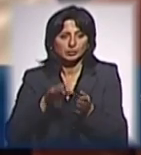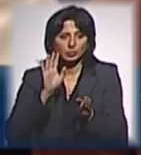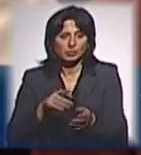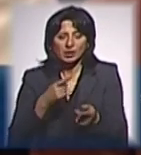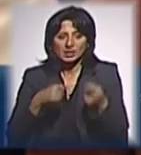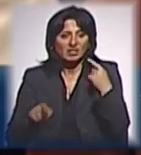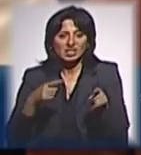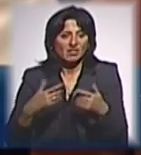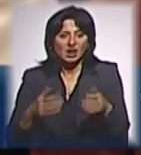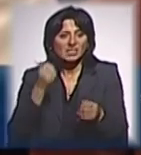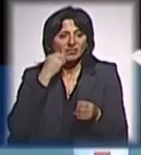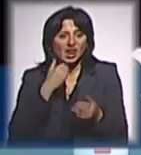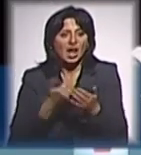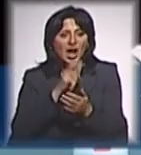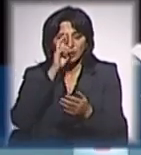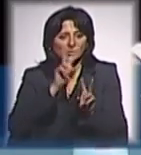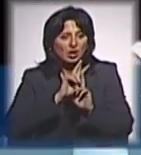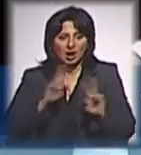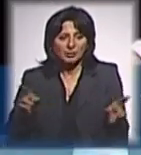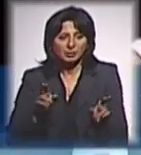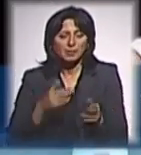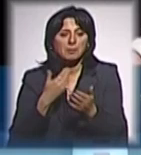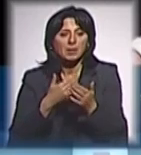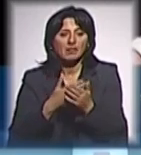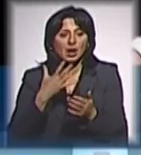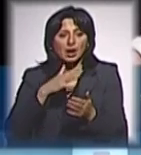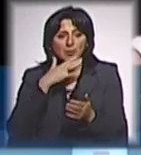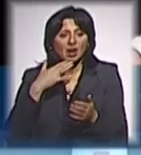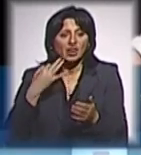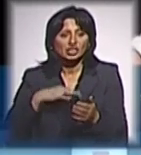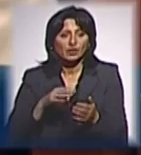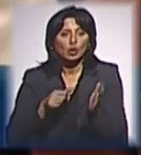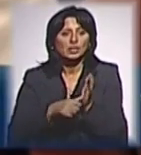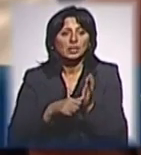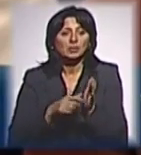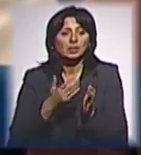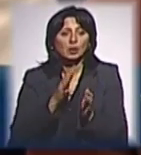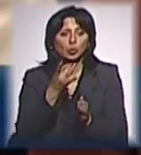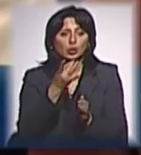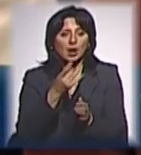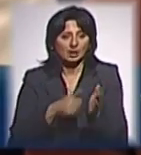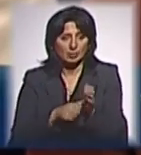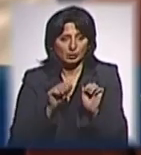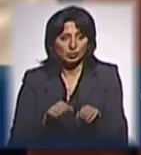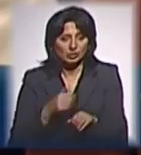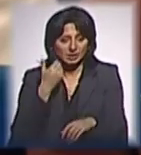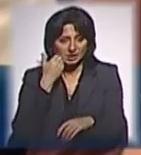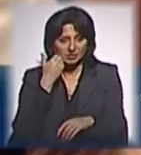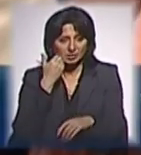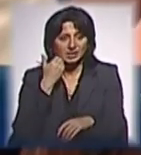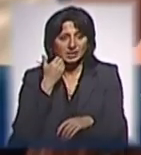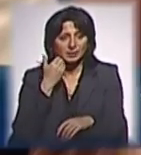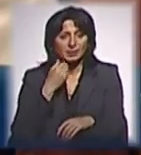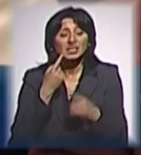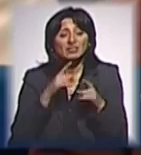მიჭირს ერთმანეთსაგან, წარმომადგენლები საკუთარ თავს ამის უფლებას აძლევენ. დღეს მაგალითად ბრავალშვილიანი მსაქ 5 ლარი შემწეობა და ასეთივე